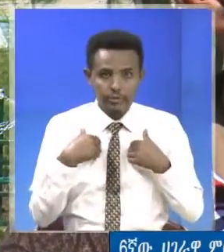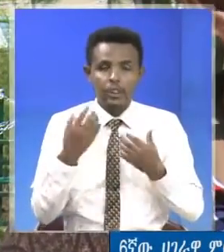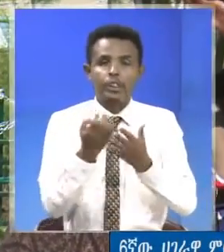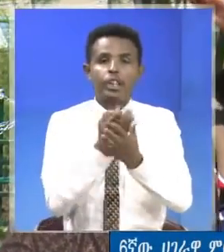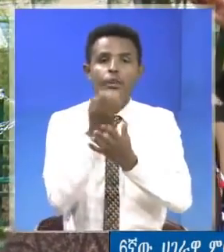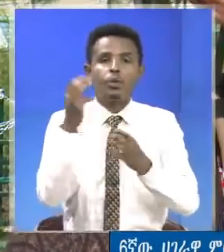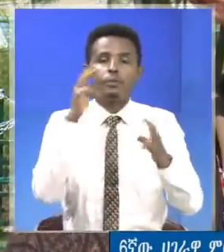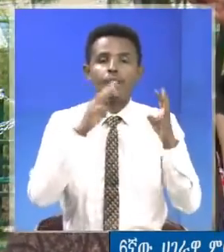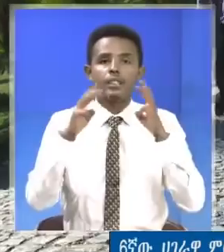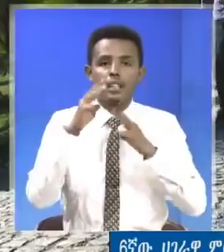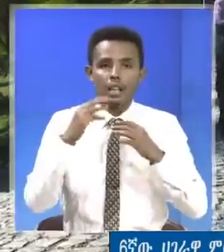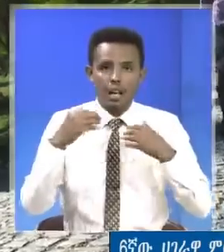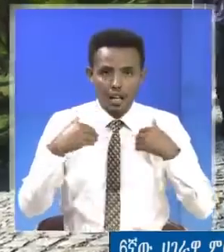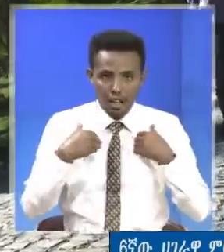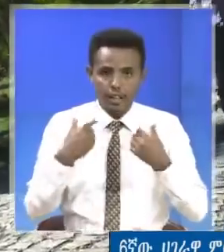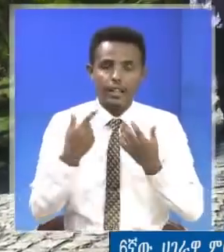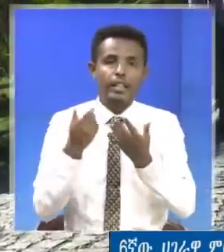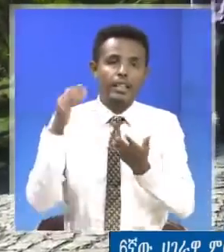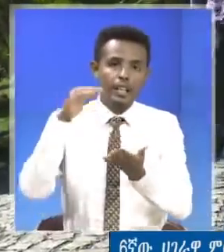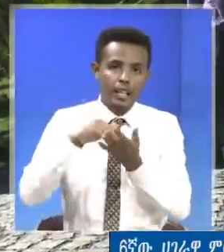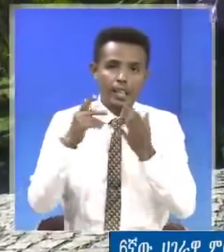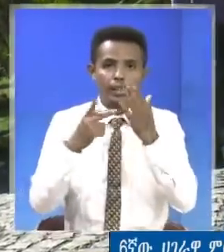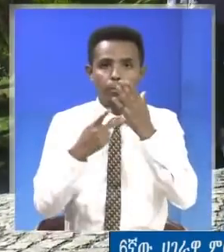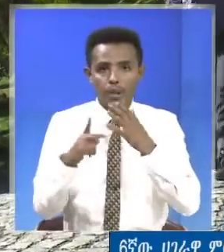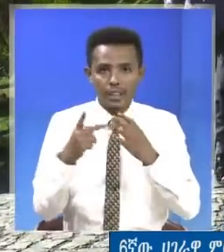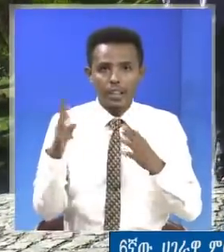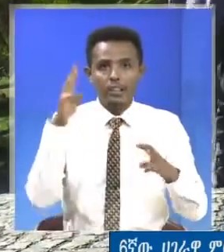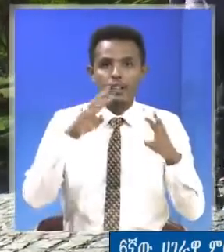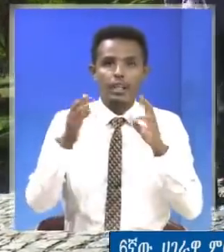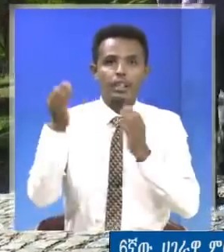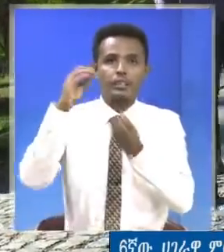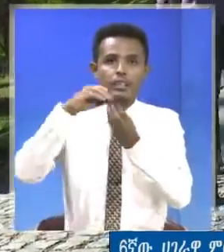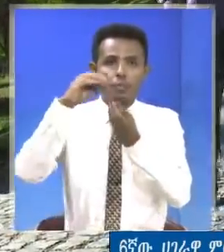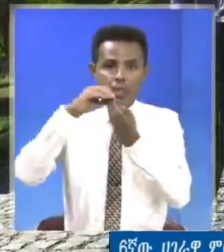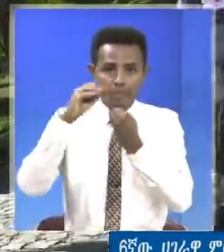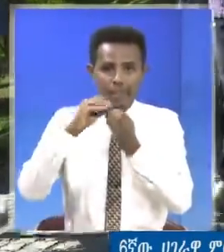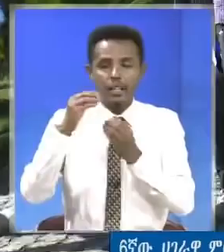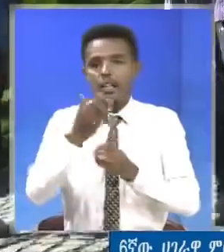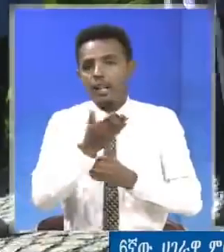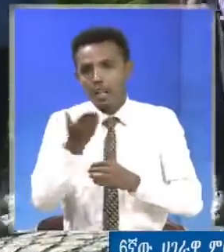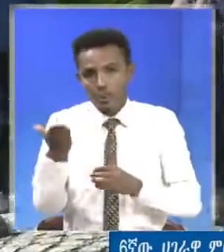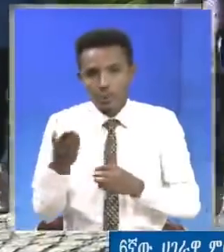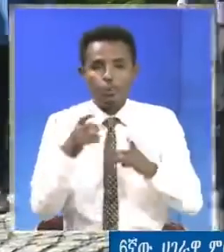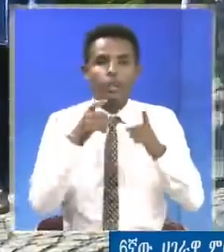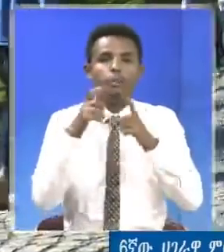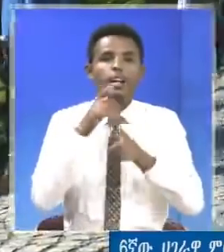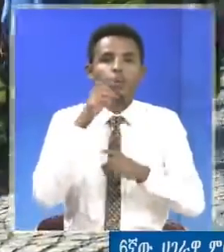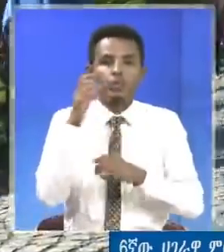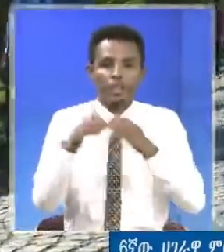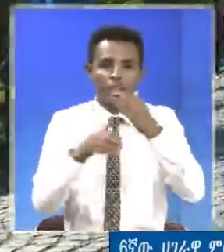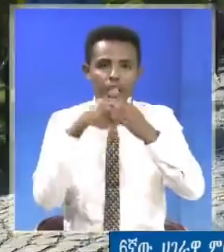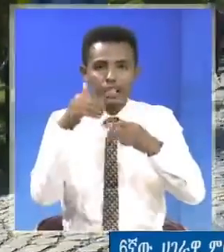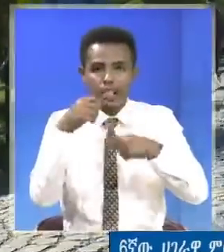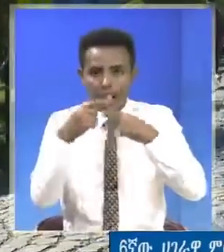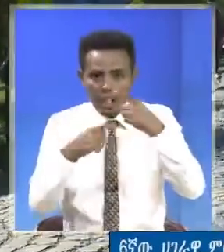የኢኮኖሚ ችግር አለ። እንደገና የፖለቲካ ትኩሳቱ ሲጨመርበት ነገሮች ወደማንቆጣጠረው ደረጃ